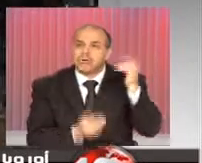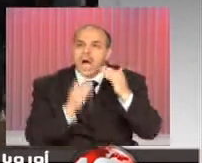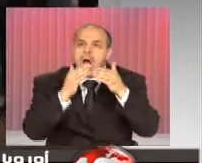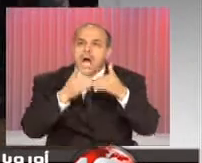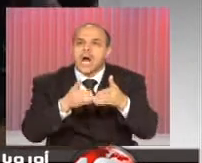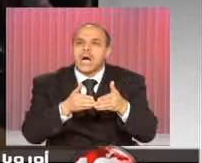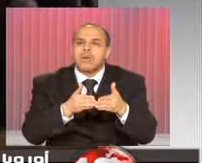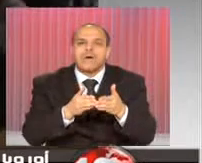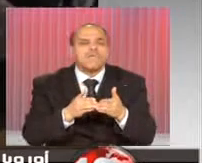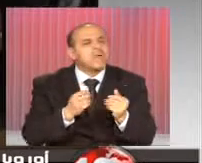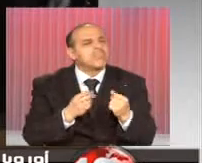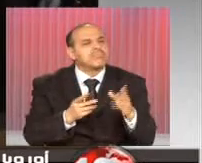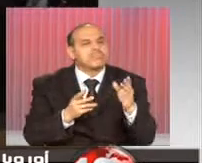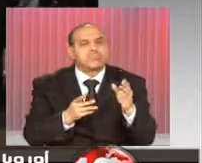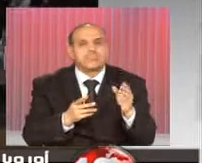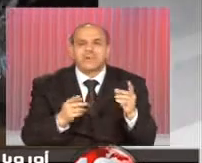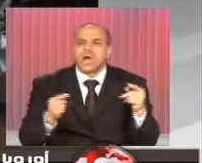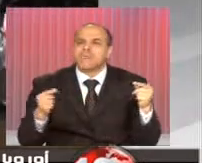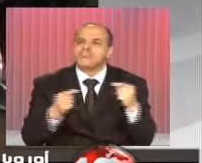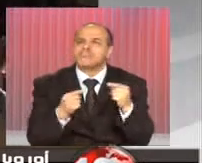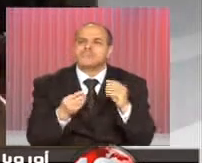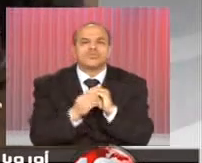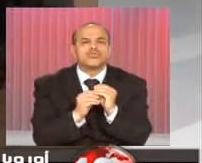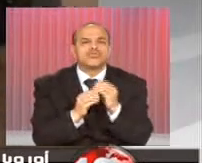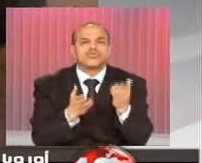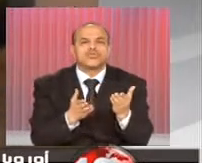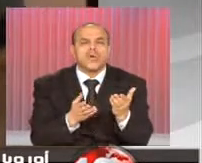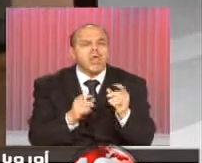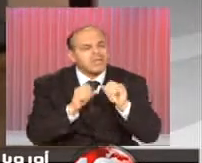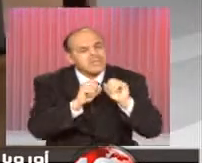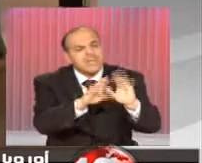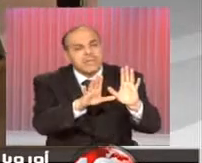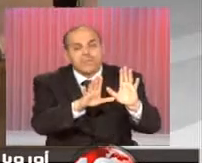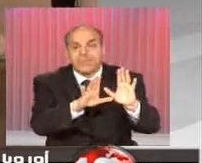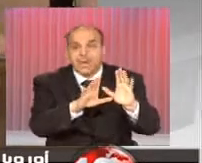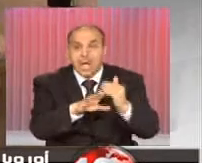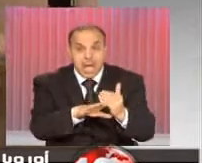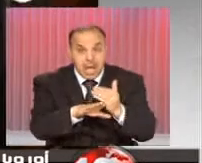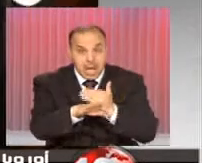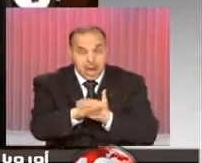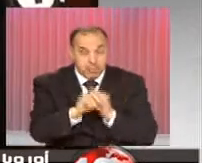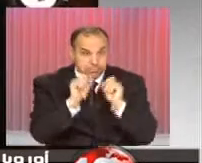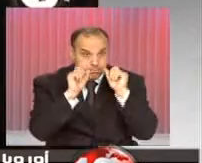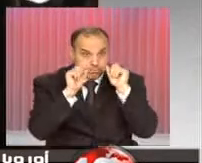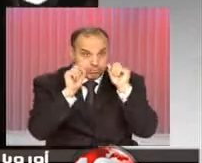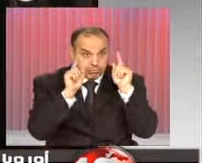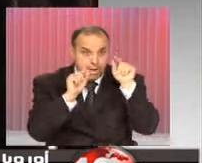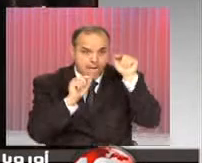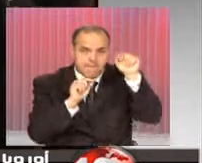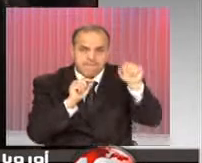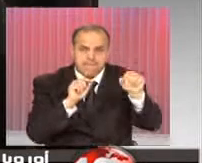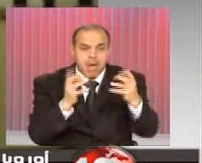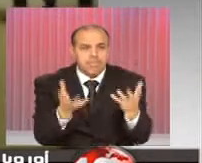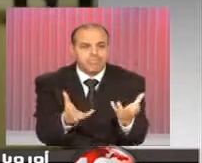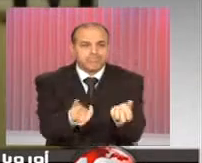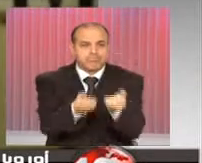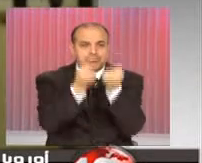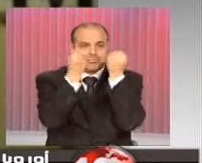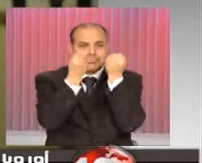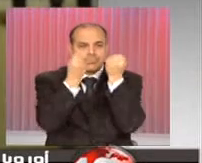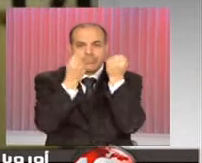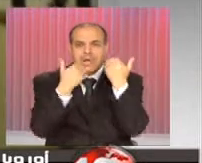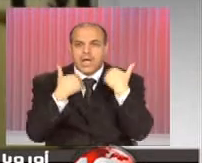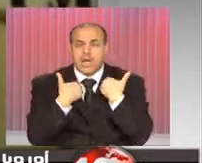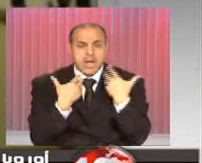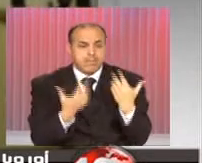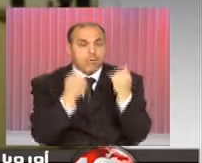في عرض البحر ليواجه ركابها مصيرا مجهولا قبل أن يتم التفطن وجودهم وإنقاذهم. قمنا